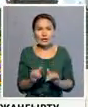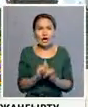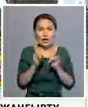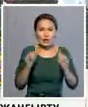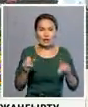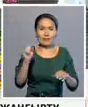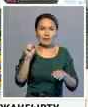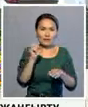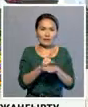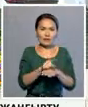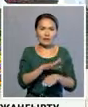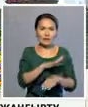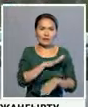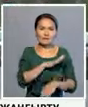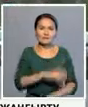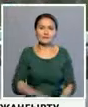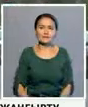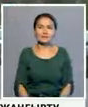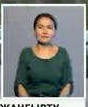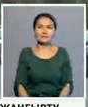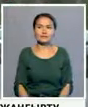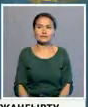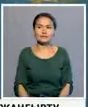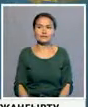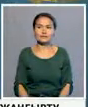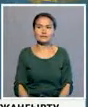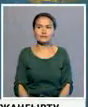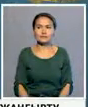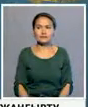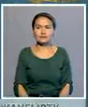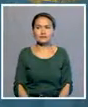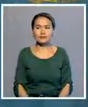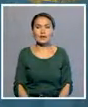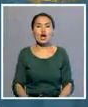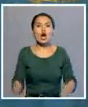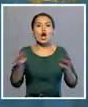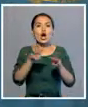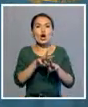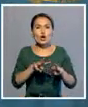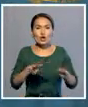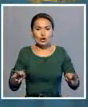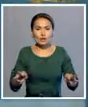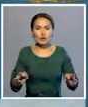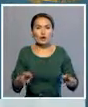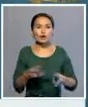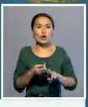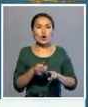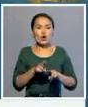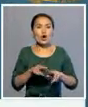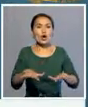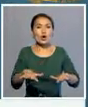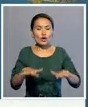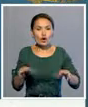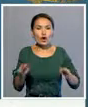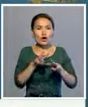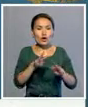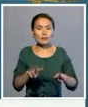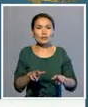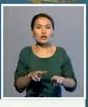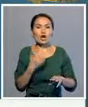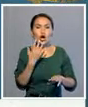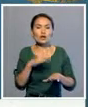көбейту жөнінде тапсырма берді. Мұның себебі мен үкімет пен ұлттық банк іс-әрекетінің олқылығынан